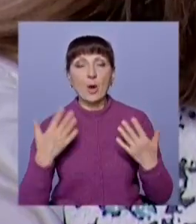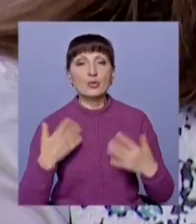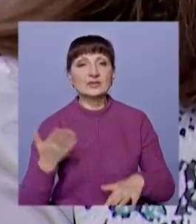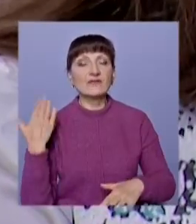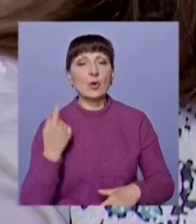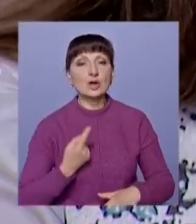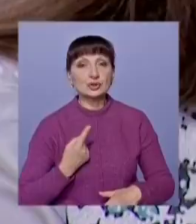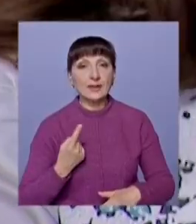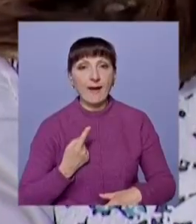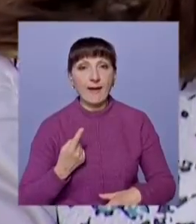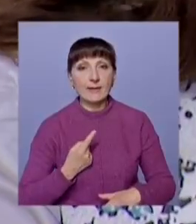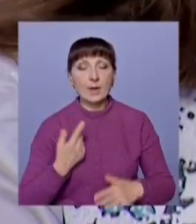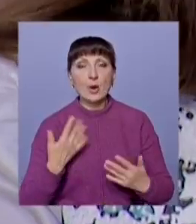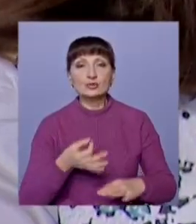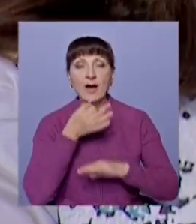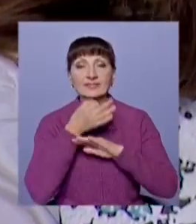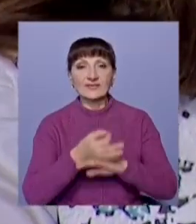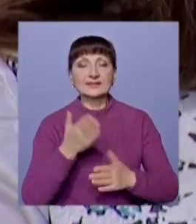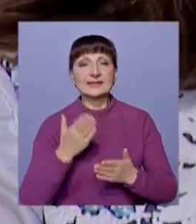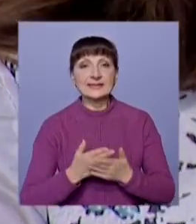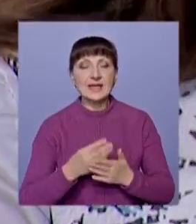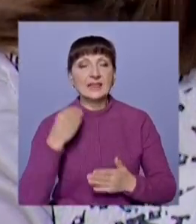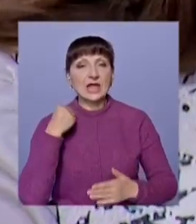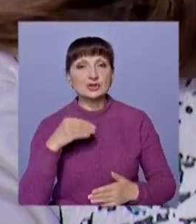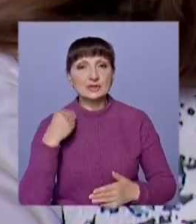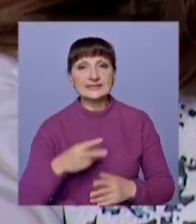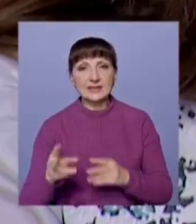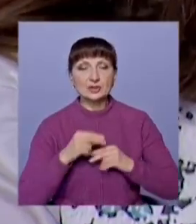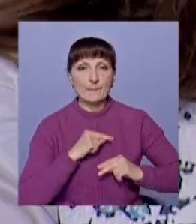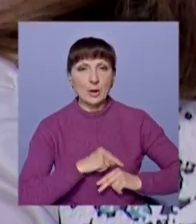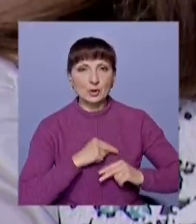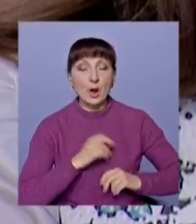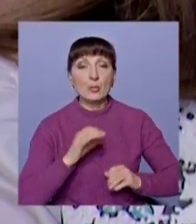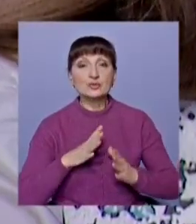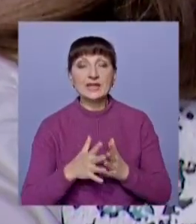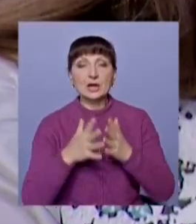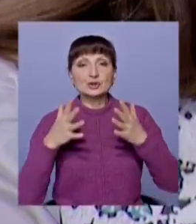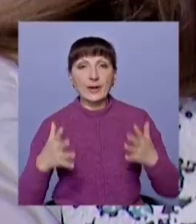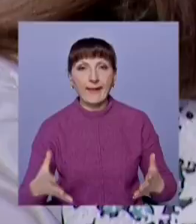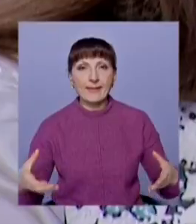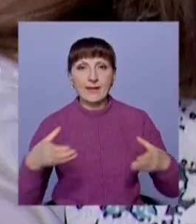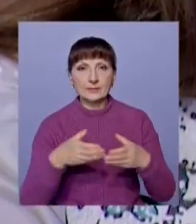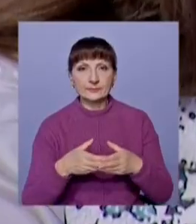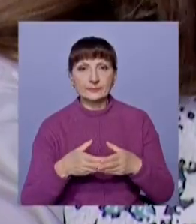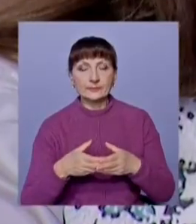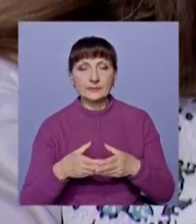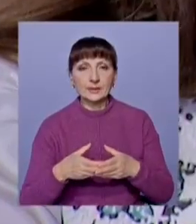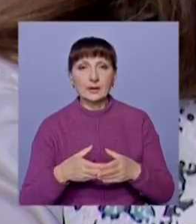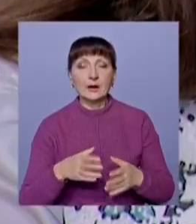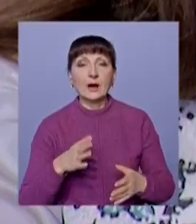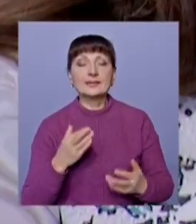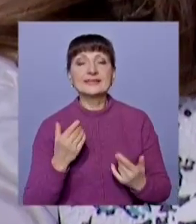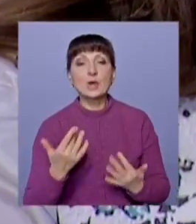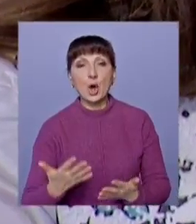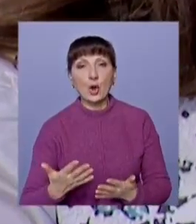ожидаем ответ с наших таджикских партнеров, да. Вот, может быть, расширение будет структуры, да. Было бы интересно посмотреть, насколько